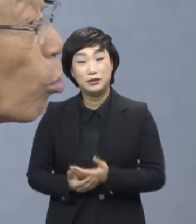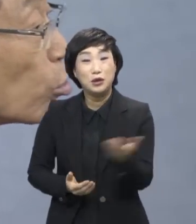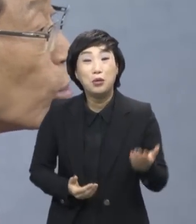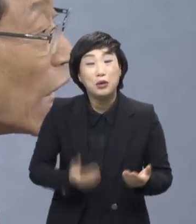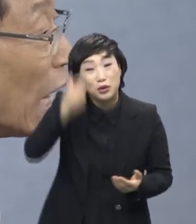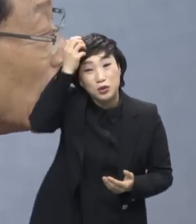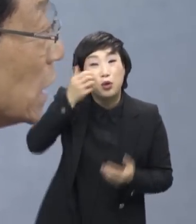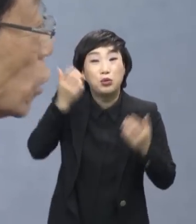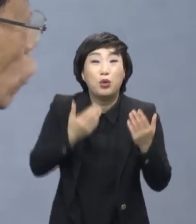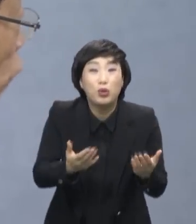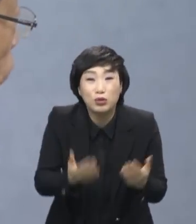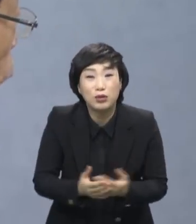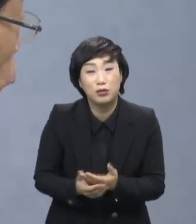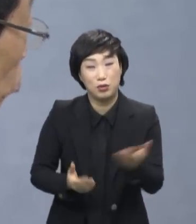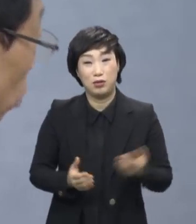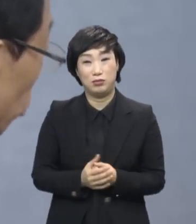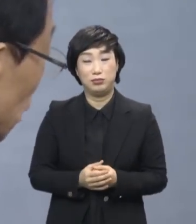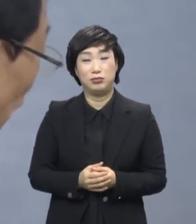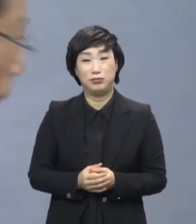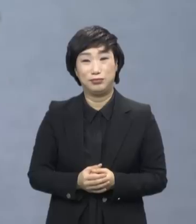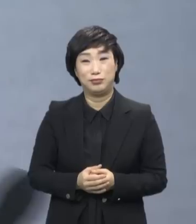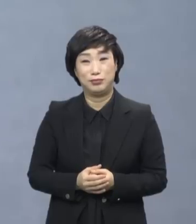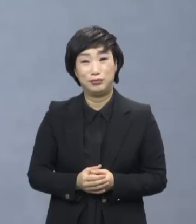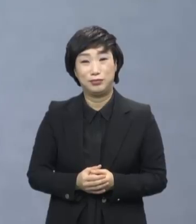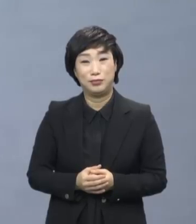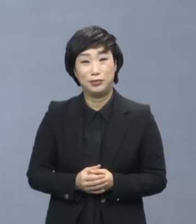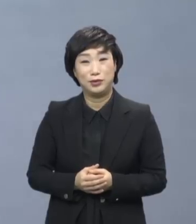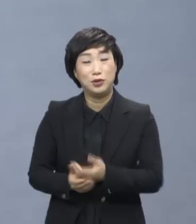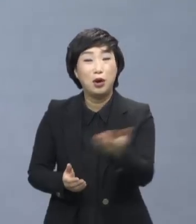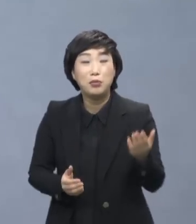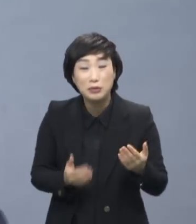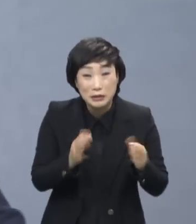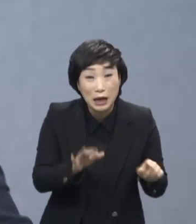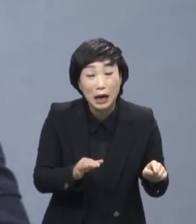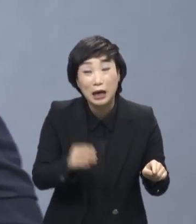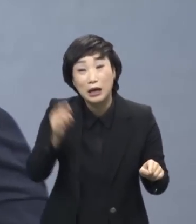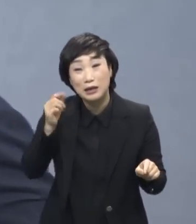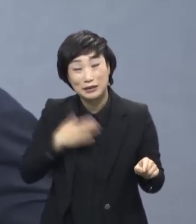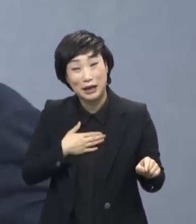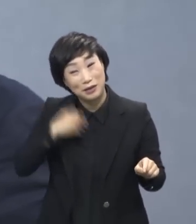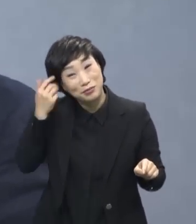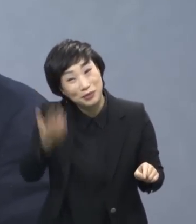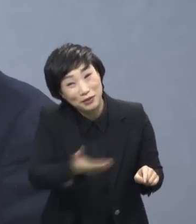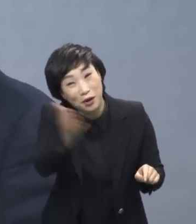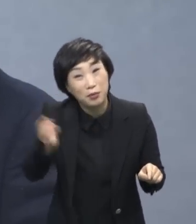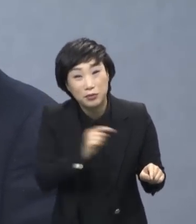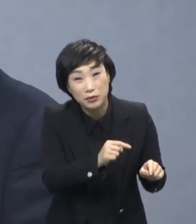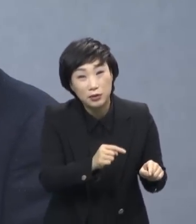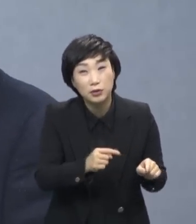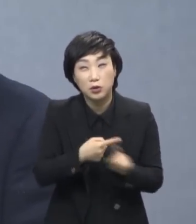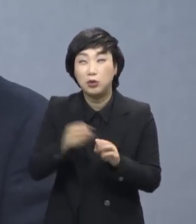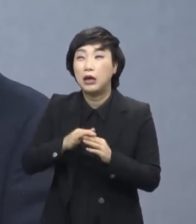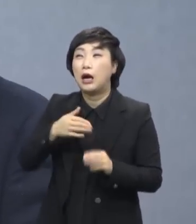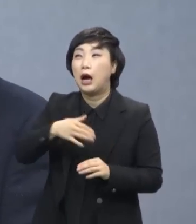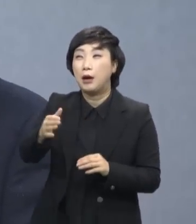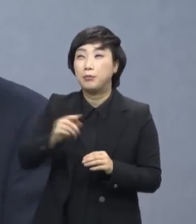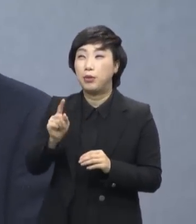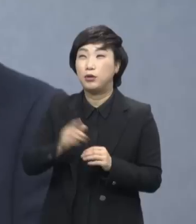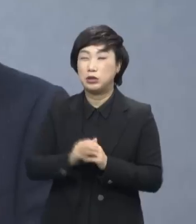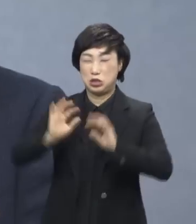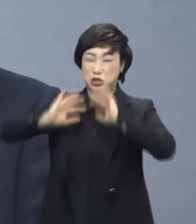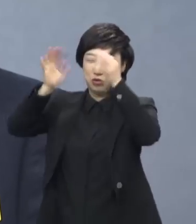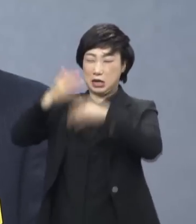내 영혼은 어떡하래? 물어보자. 이 사람이 그냥 교회 가면 천국